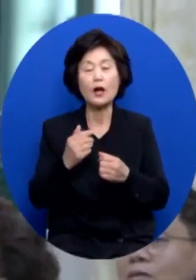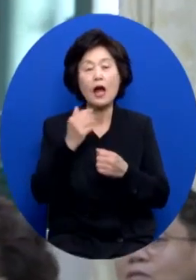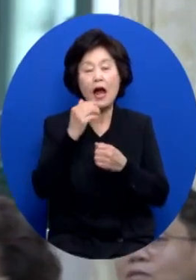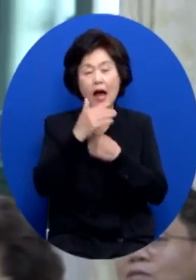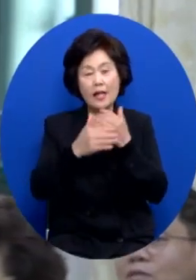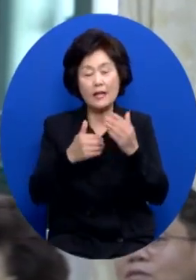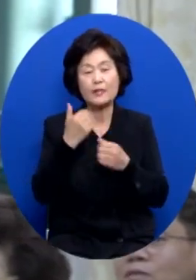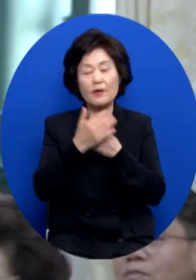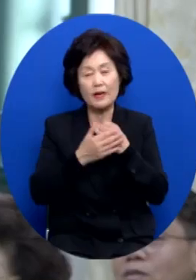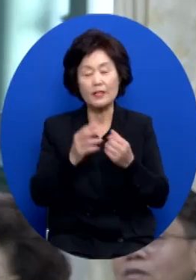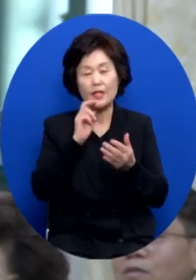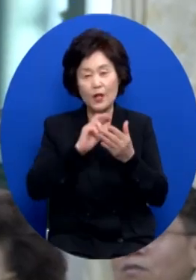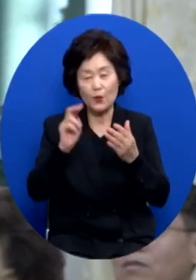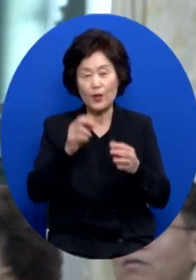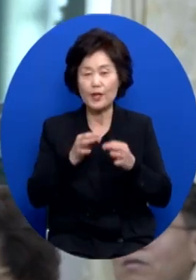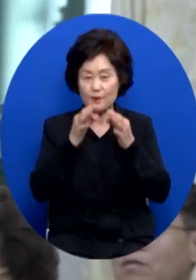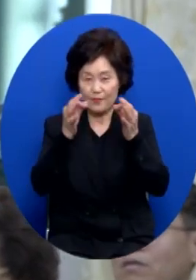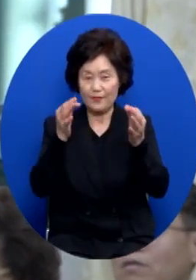다체로운 곡으로 무대를 선보였습니다